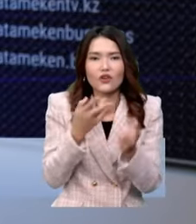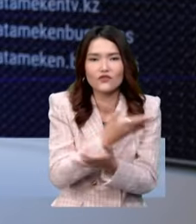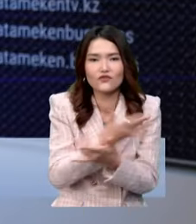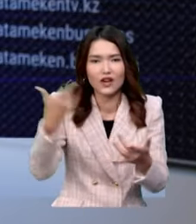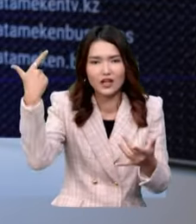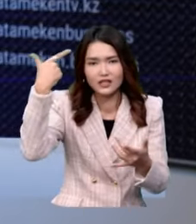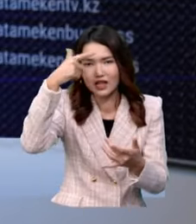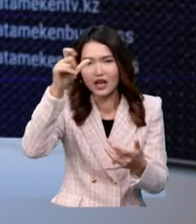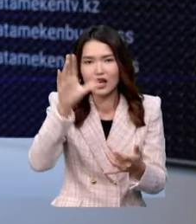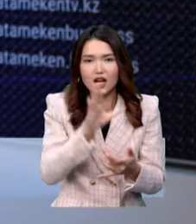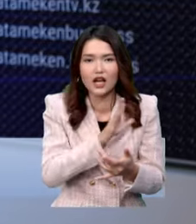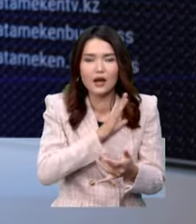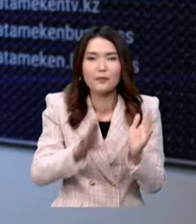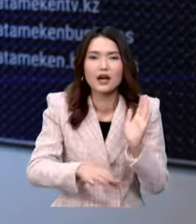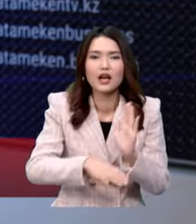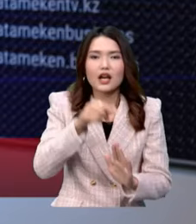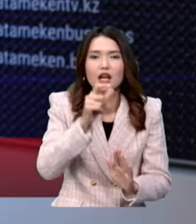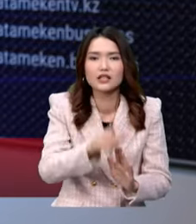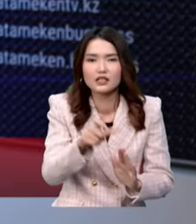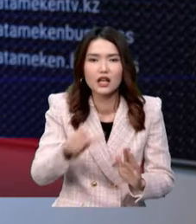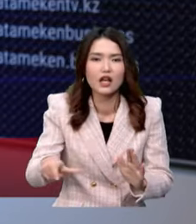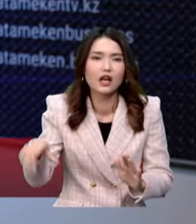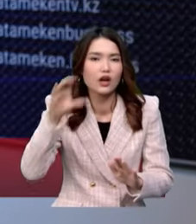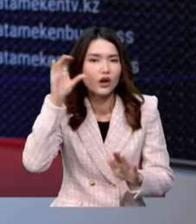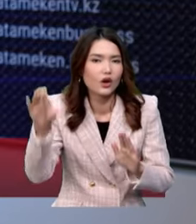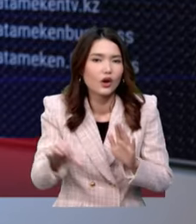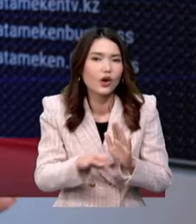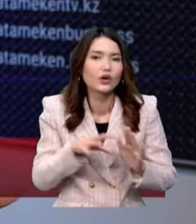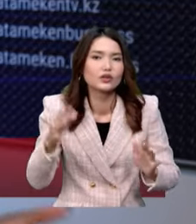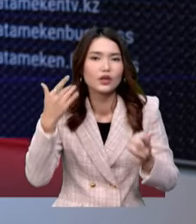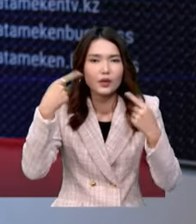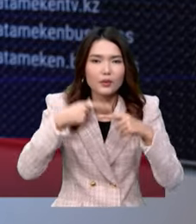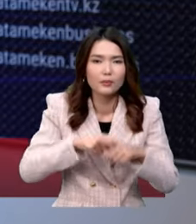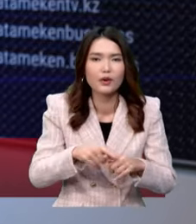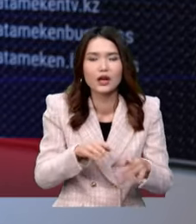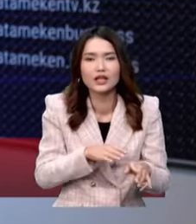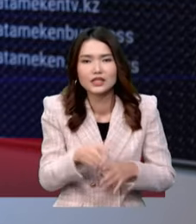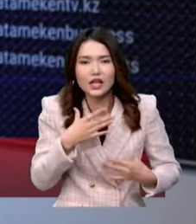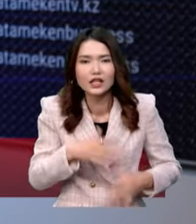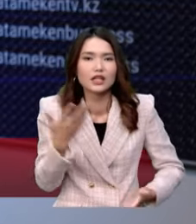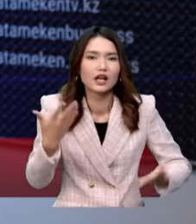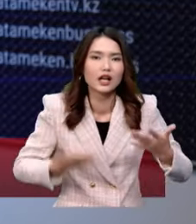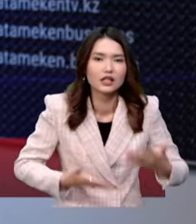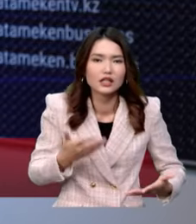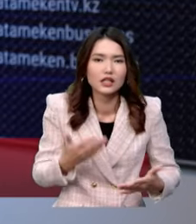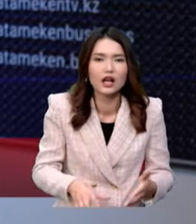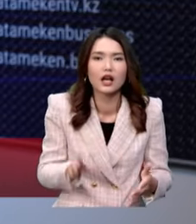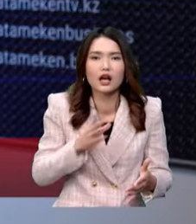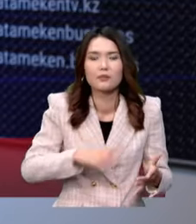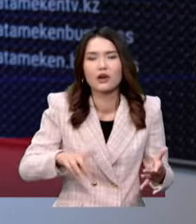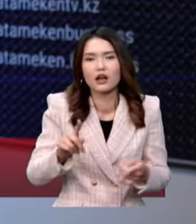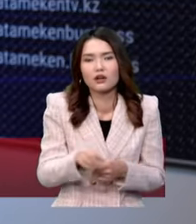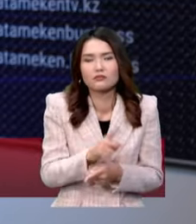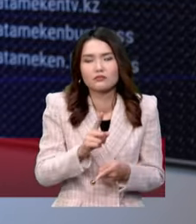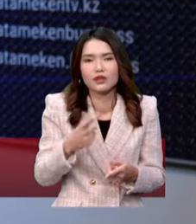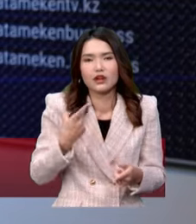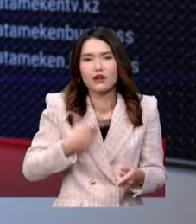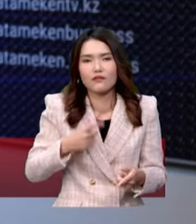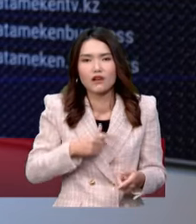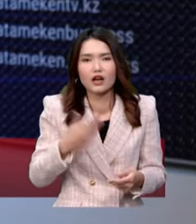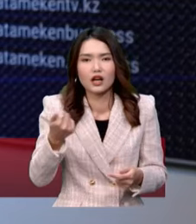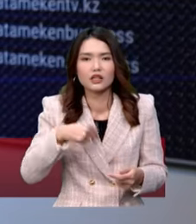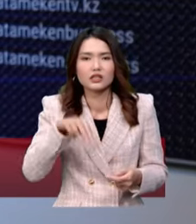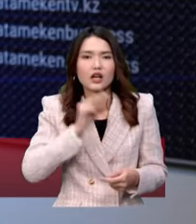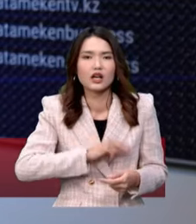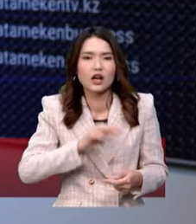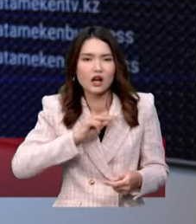данным народных избранников, общественные слушания по проекту либо не проводились, либо носили формальный характер. Кроме того,